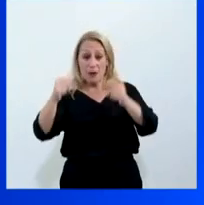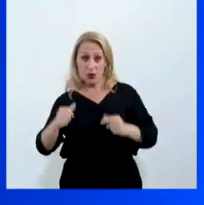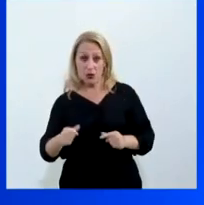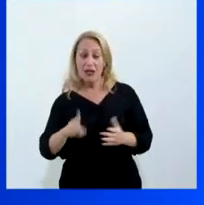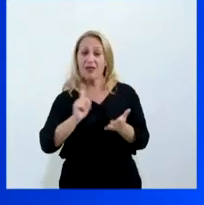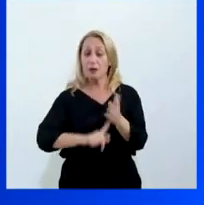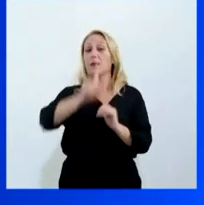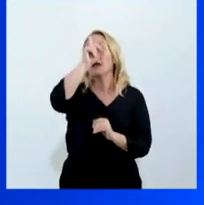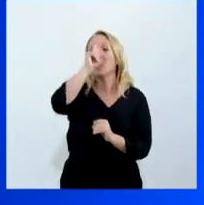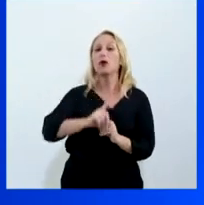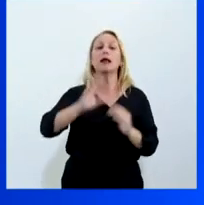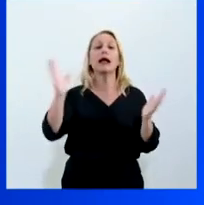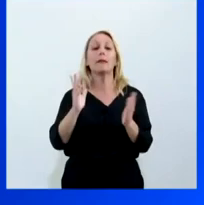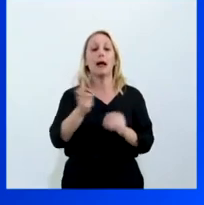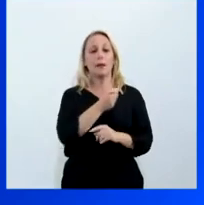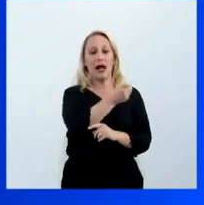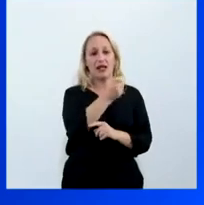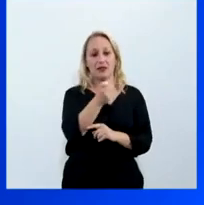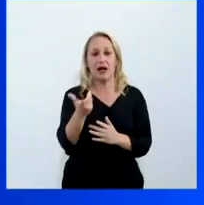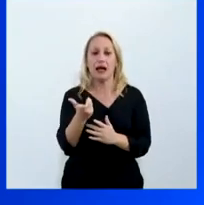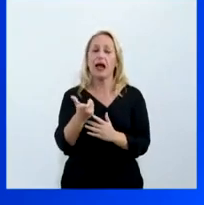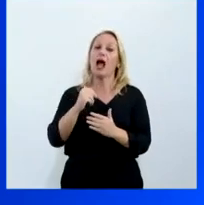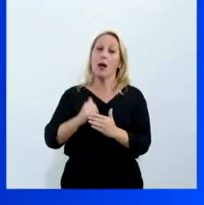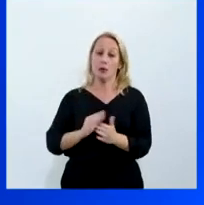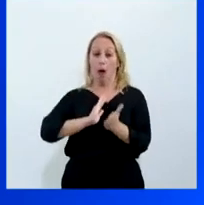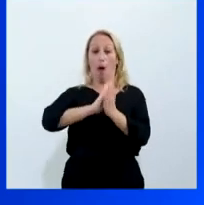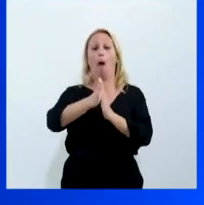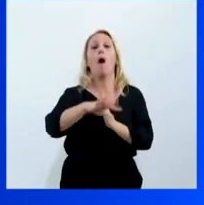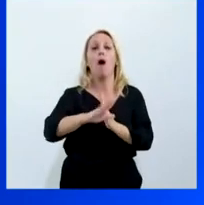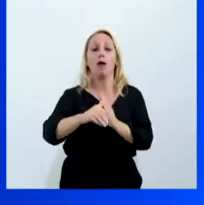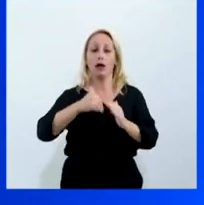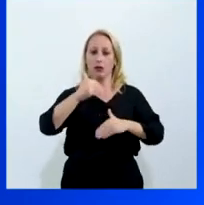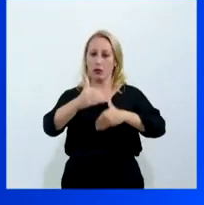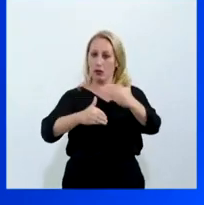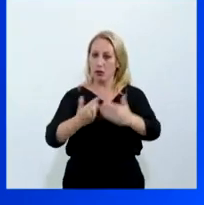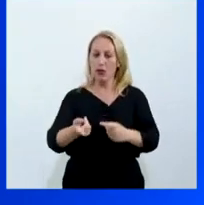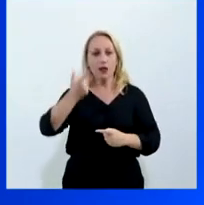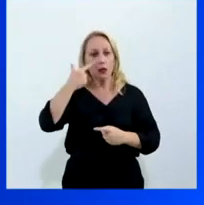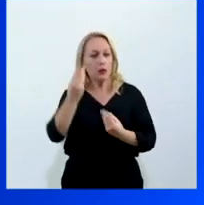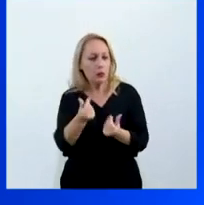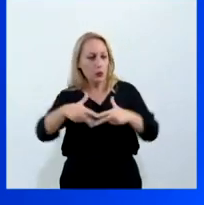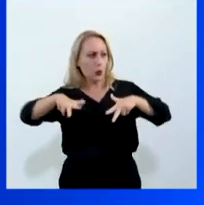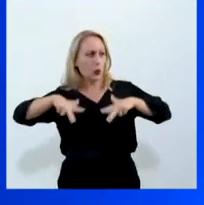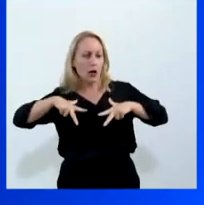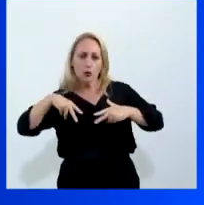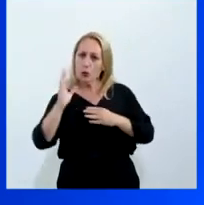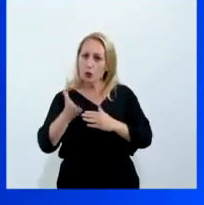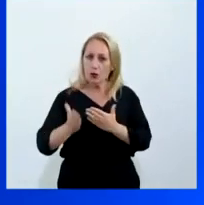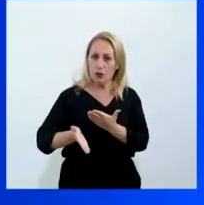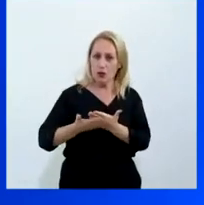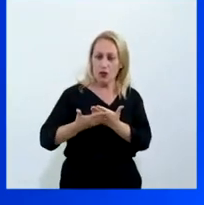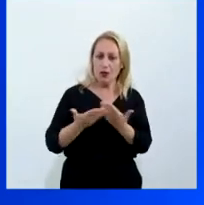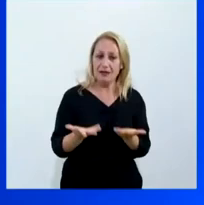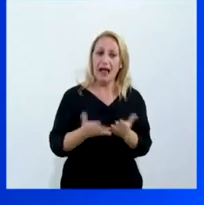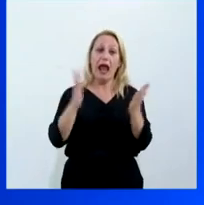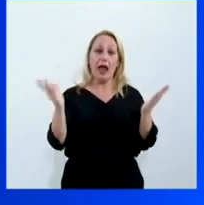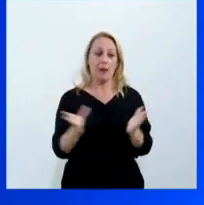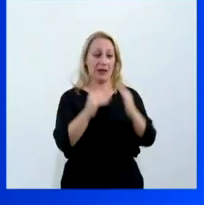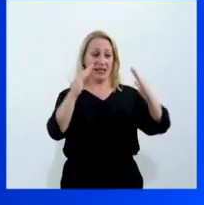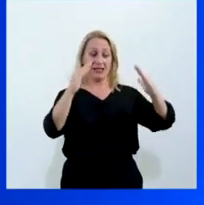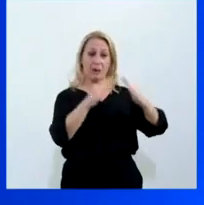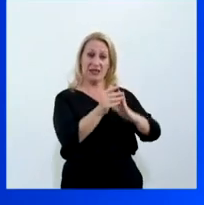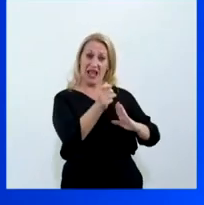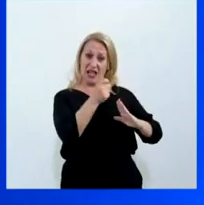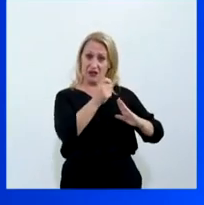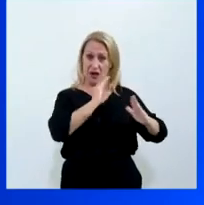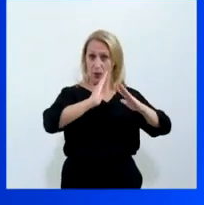υποχρεωτική στη χώρα. Μπορούμε να περάσουμε από στάδια. Θα δούμε και τον τρόπο με τον οποίο το κράτος μπορεί να βοηθήσει. Αλλά όσο περισσότερα σπίτια ασφαλίζονται,